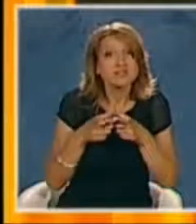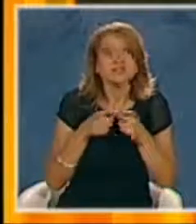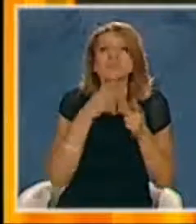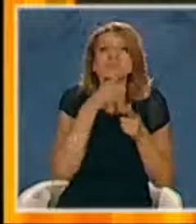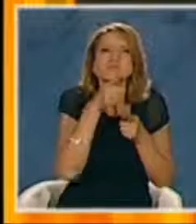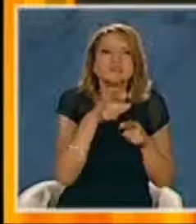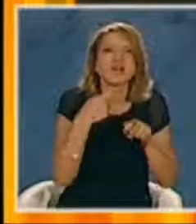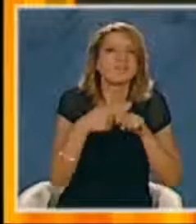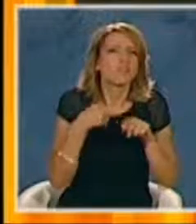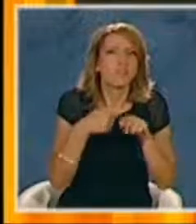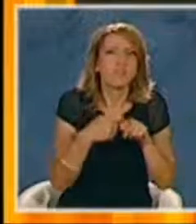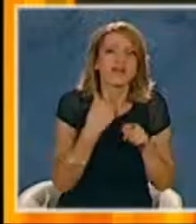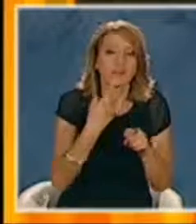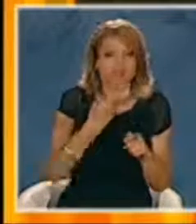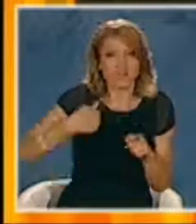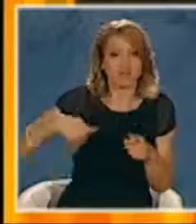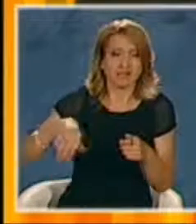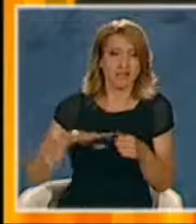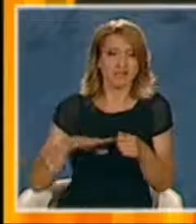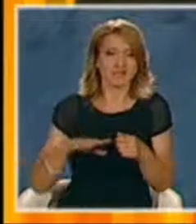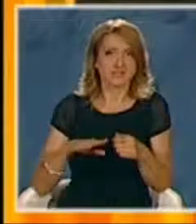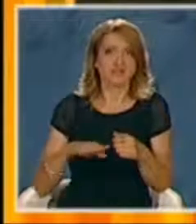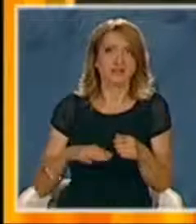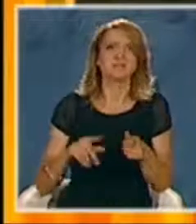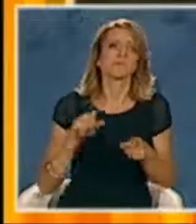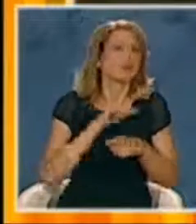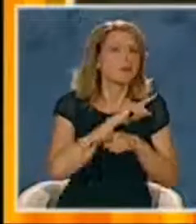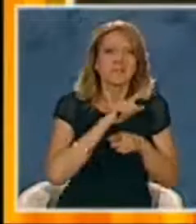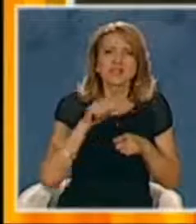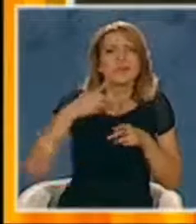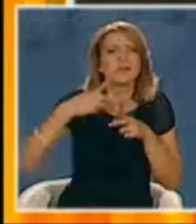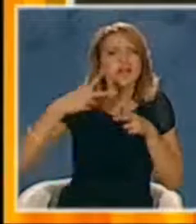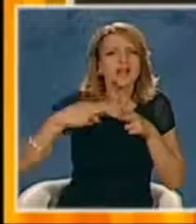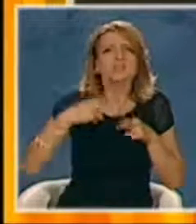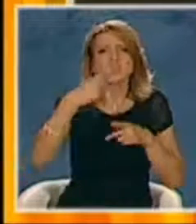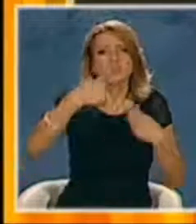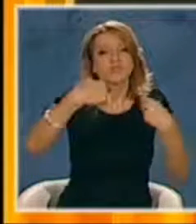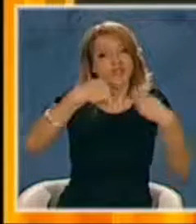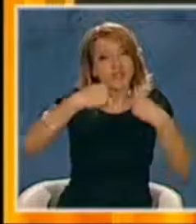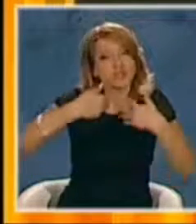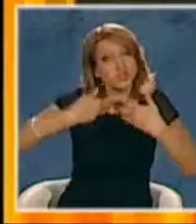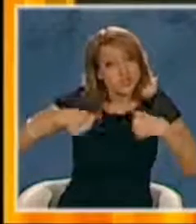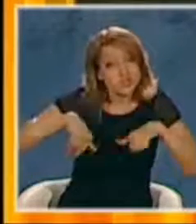това, което правиш за нас и непрестанно се грижиш.